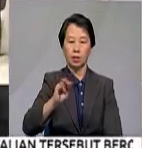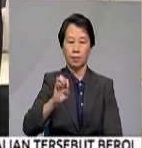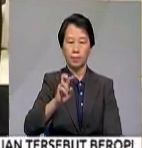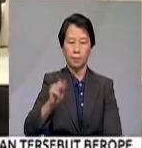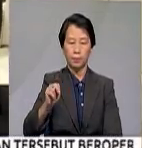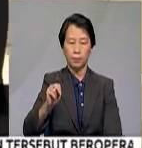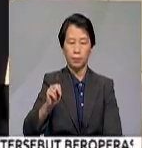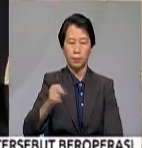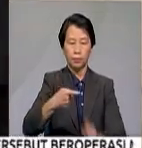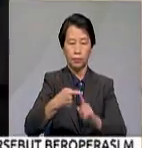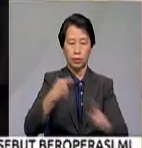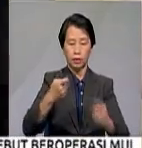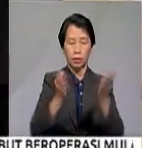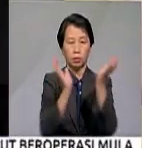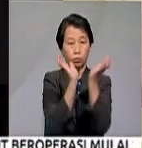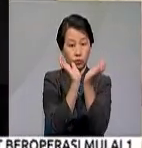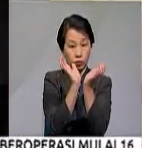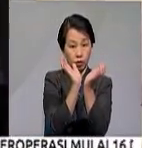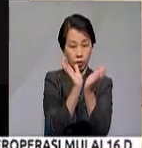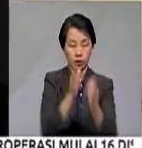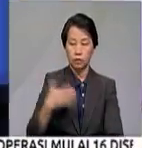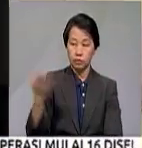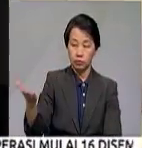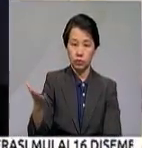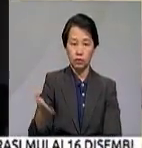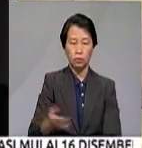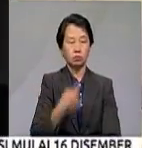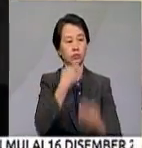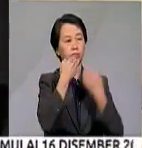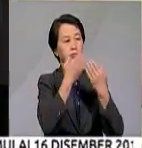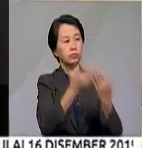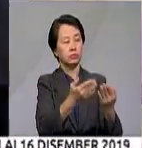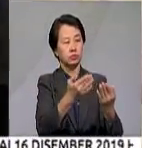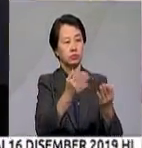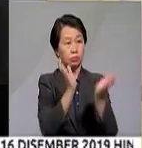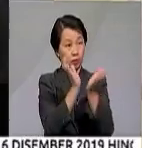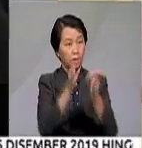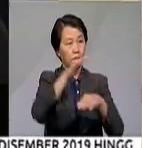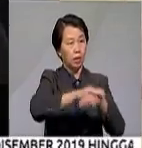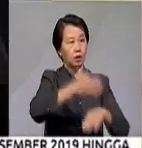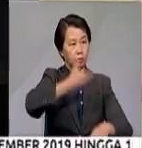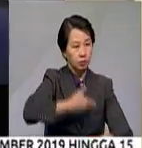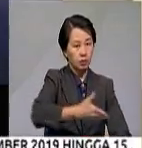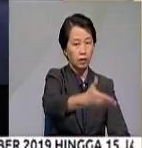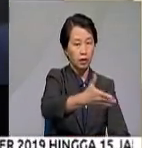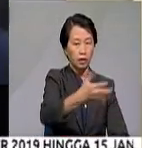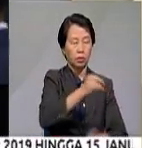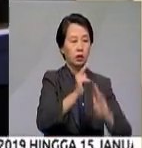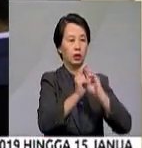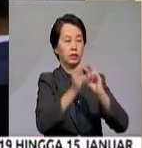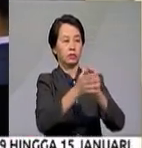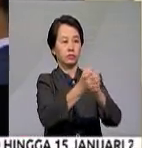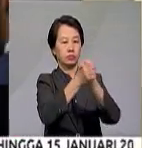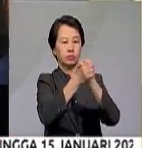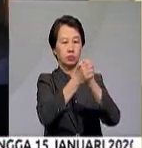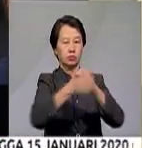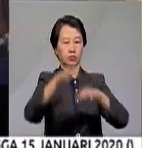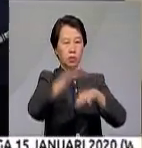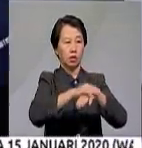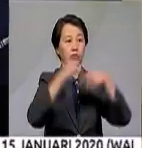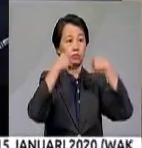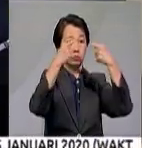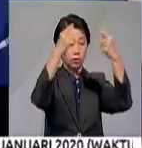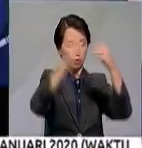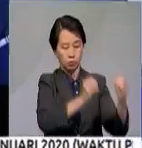Ihsan Saiful dari Brunei. Beliau menyampaikan penghargaan negaranya atas jemputan selain mengucapkan tahniah atas